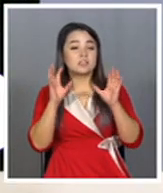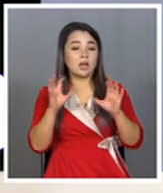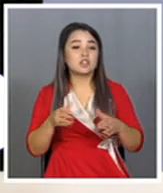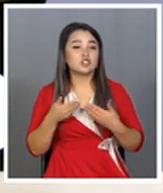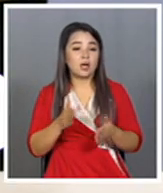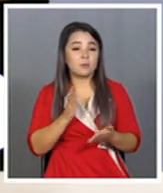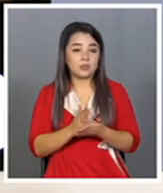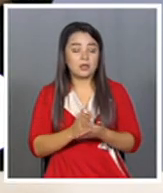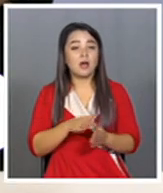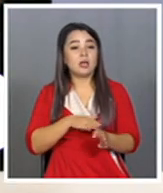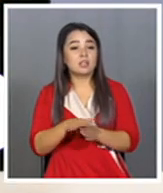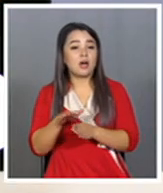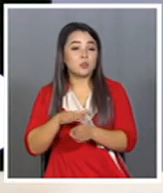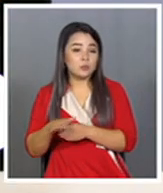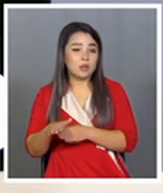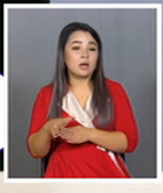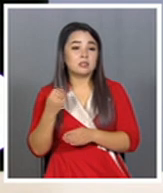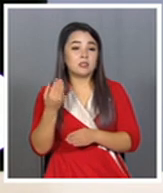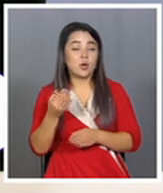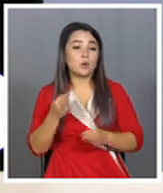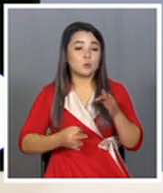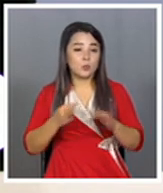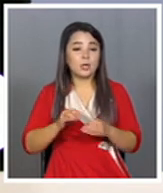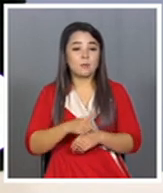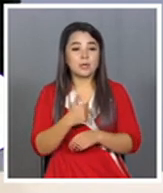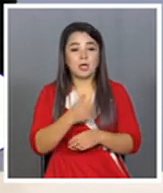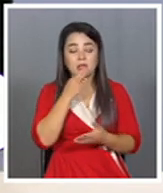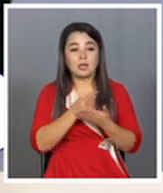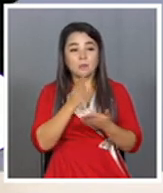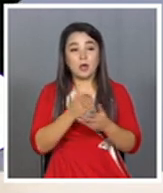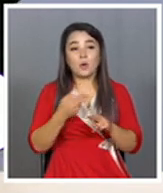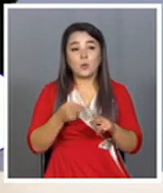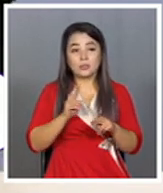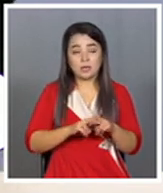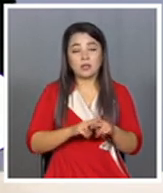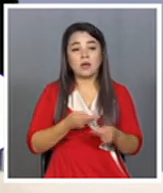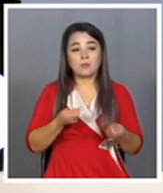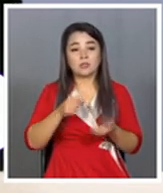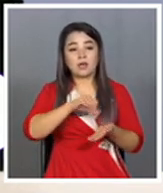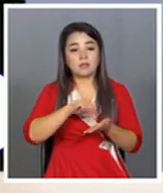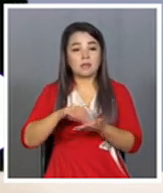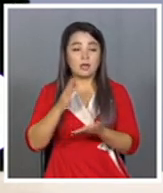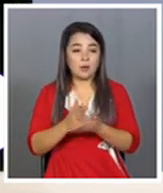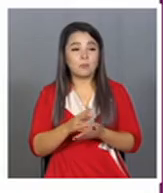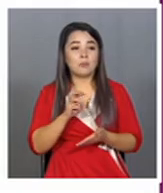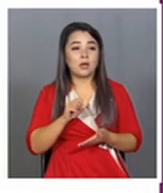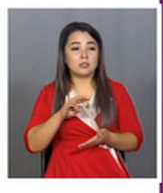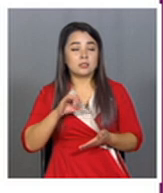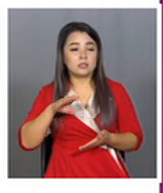шығарушы, атқарушы және сот билігі. Осы биліктер арқылы